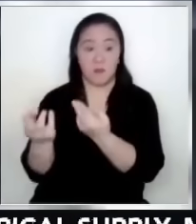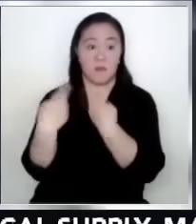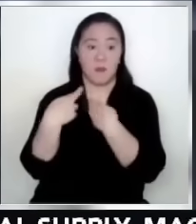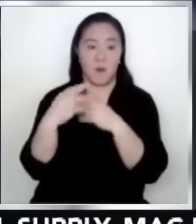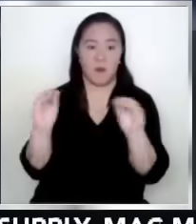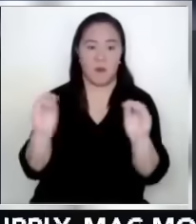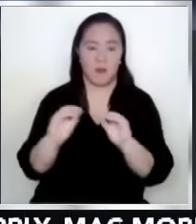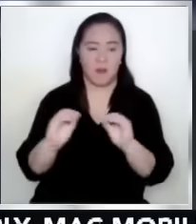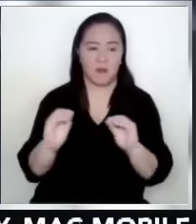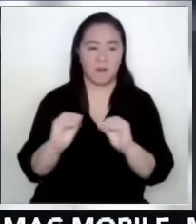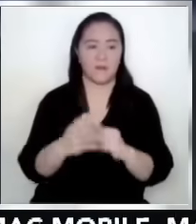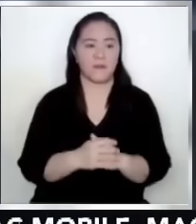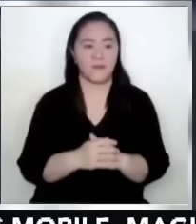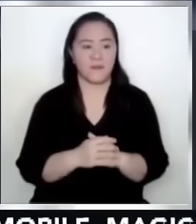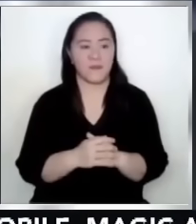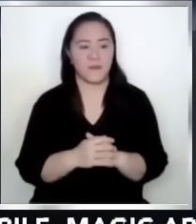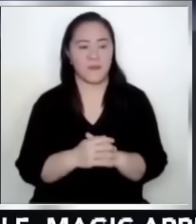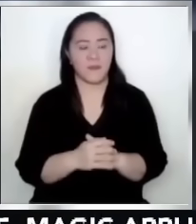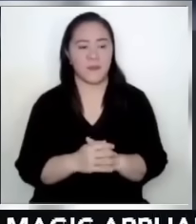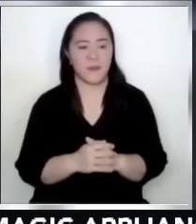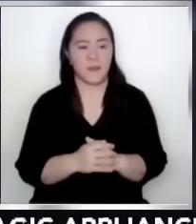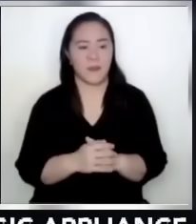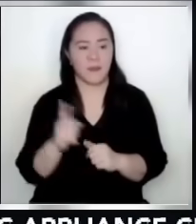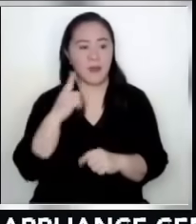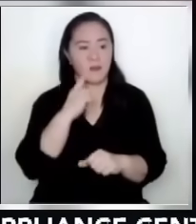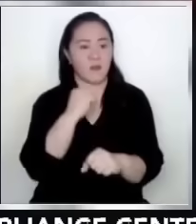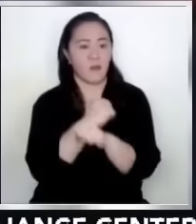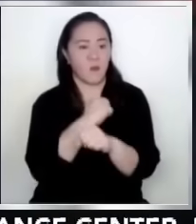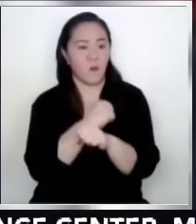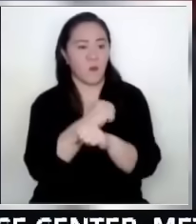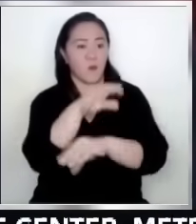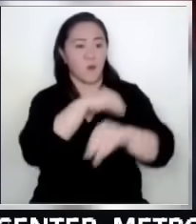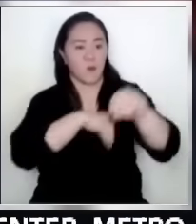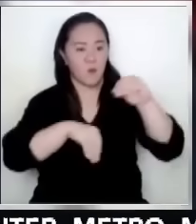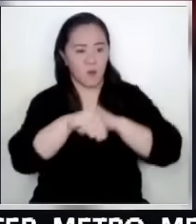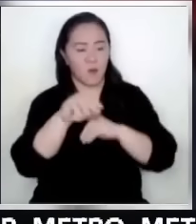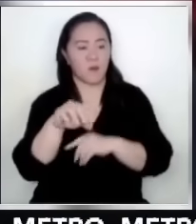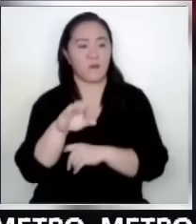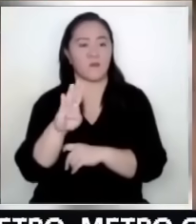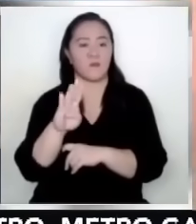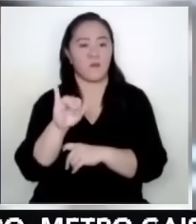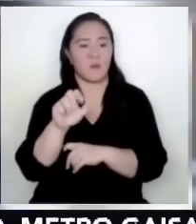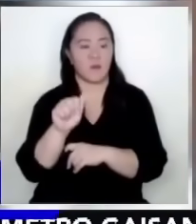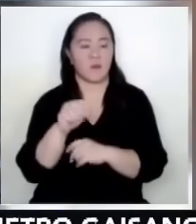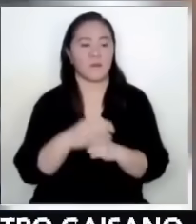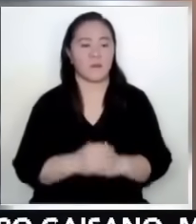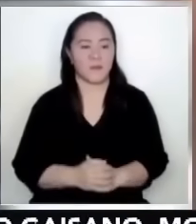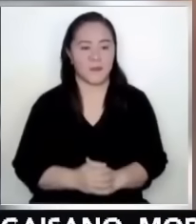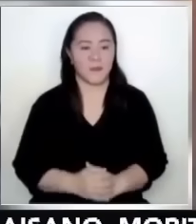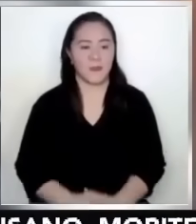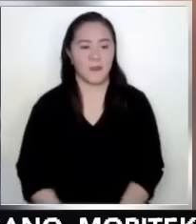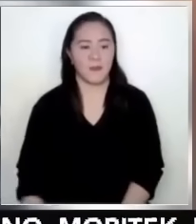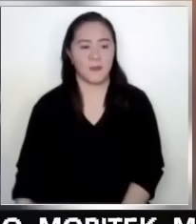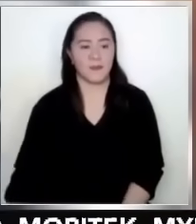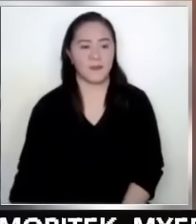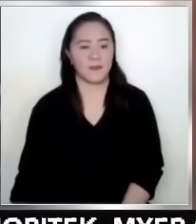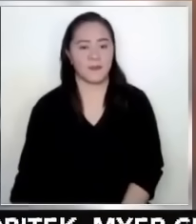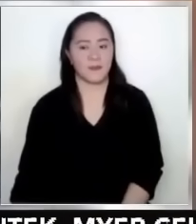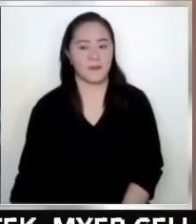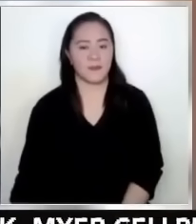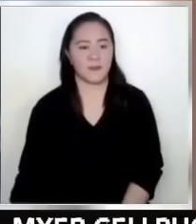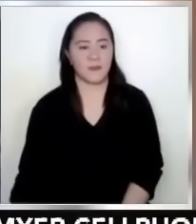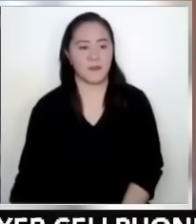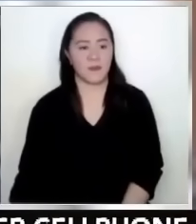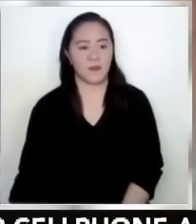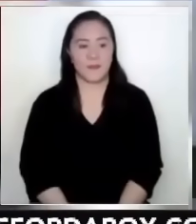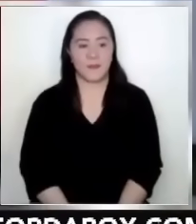Major Alfredo Agbuya ang hakalili bilang officer in charge. Para sa GMA Integrated News, Emil Sumangil, nakatutok 24